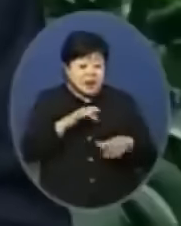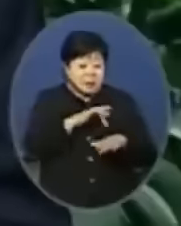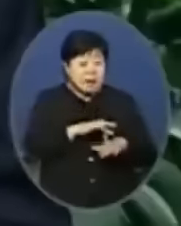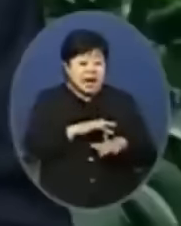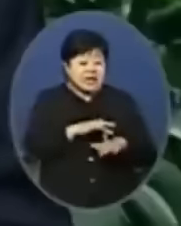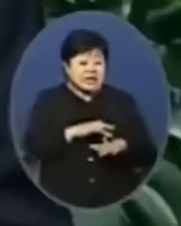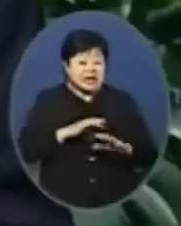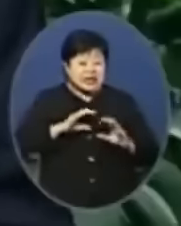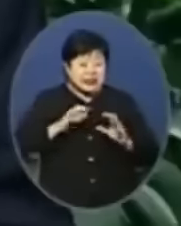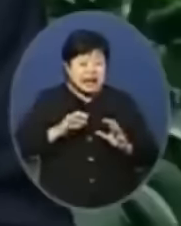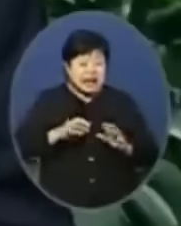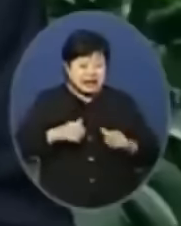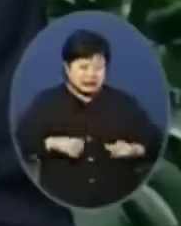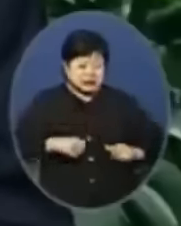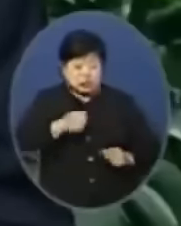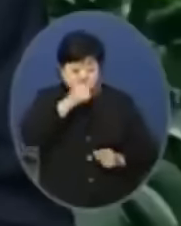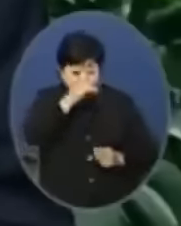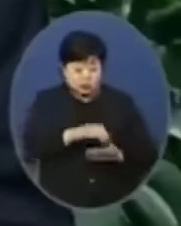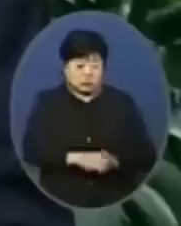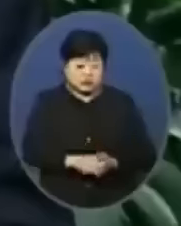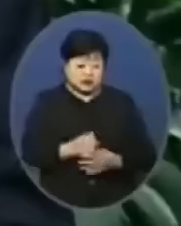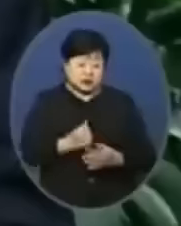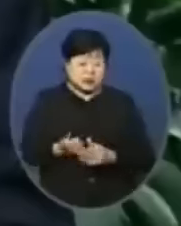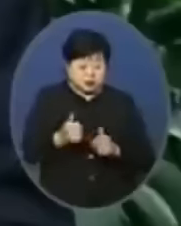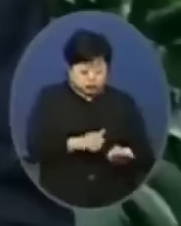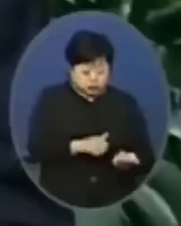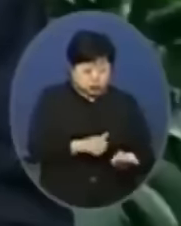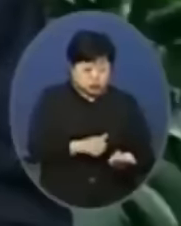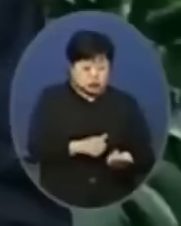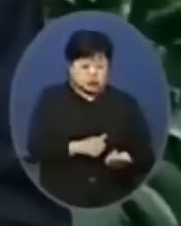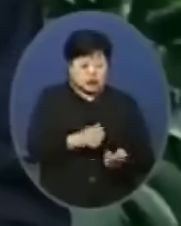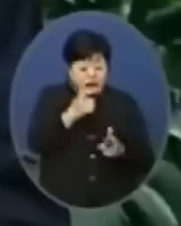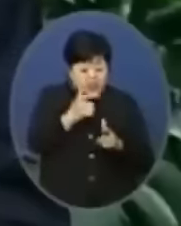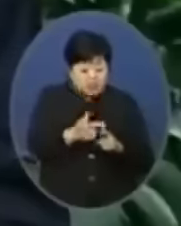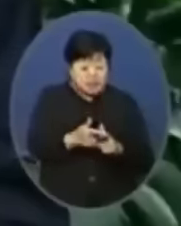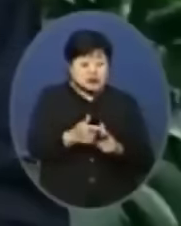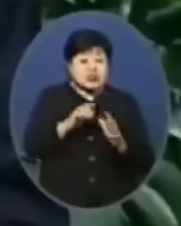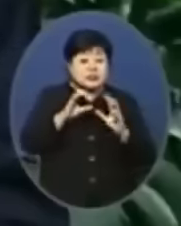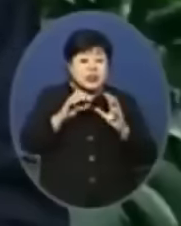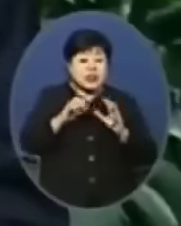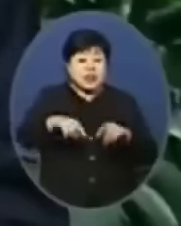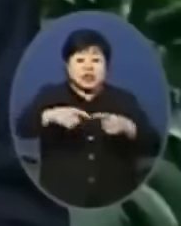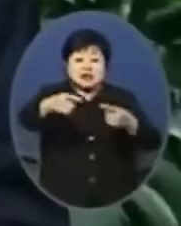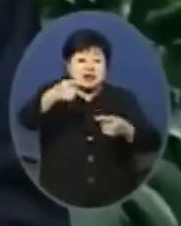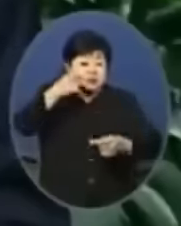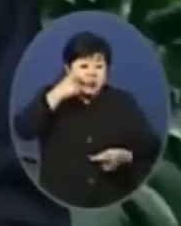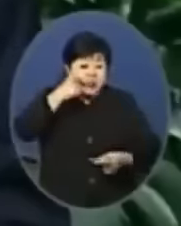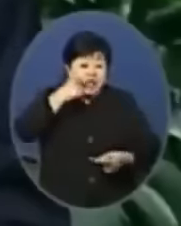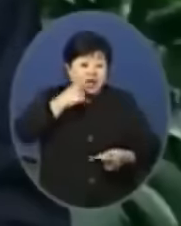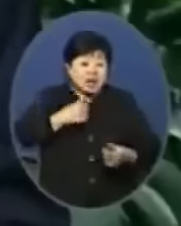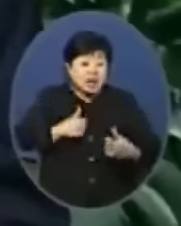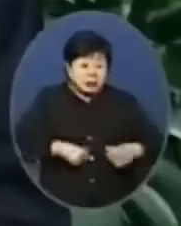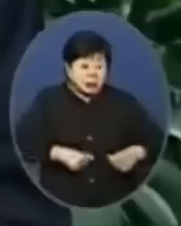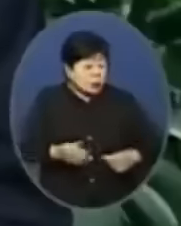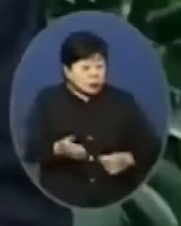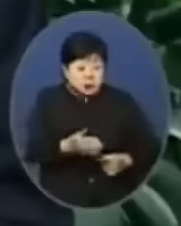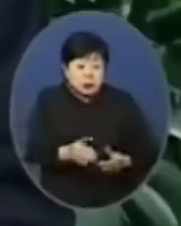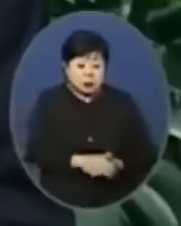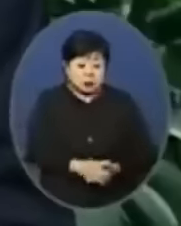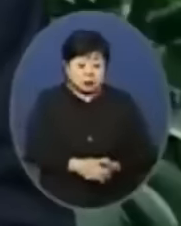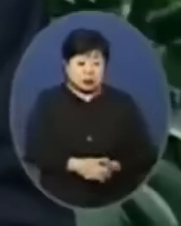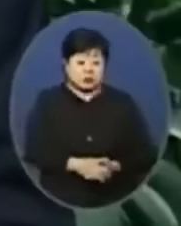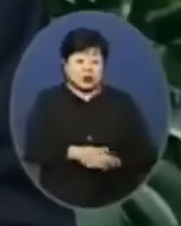나라 국적을 가지고 있어요. 그러므로 죽었어도 예수 그리스도의 나라에 못 들어가는 것입니다. 파스포트가 없습니다.